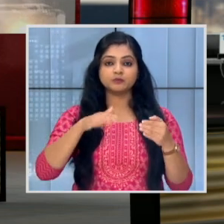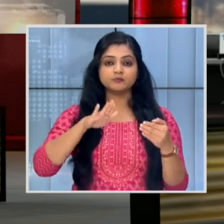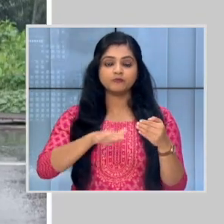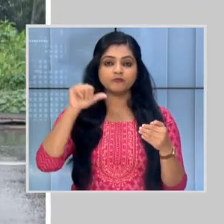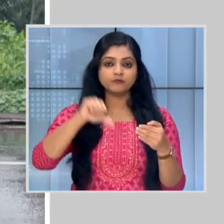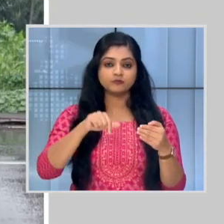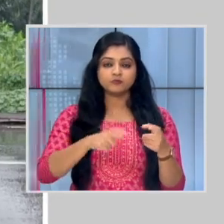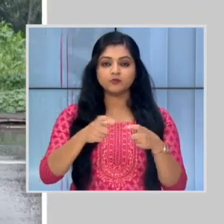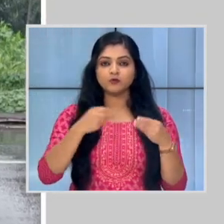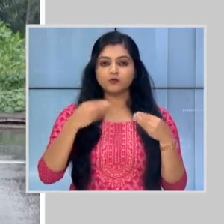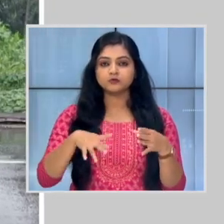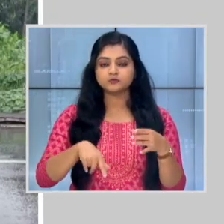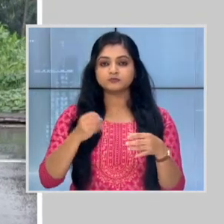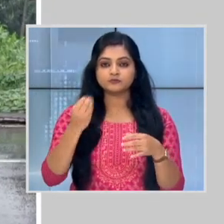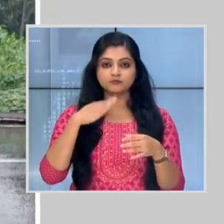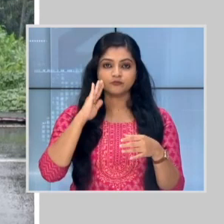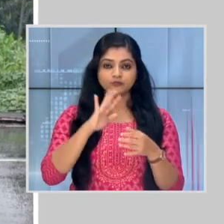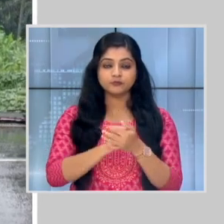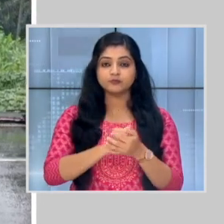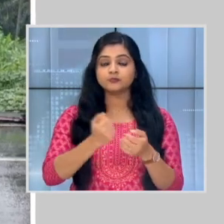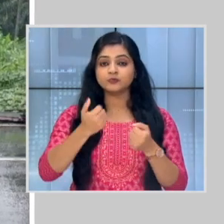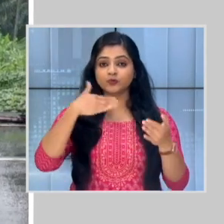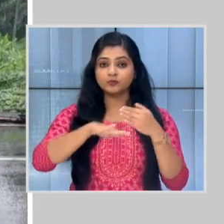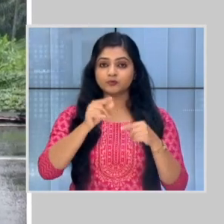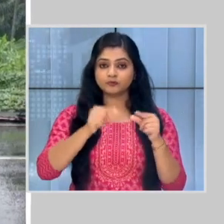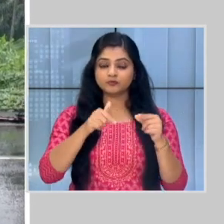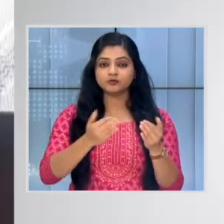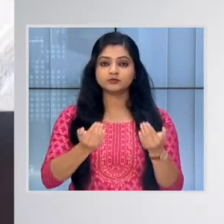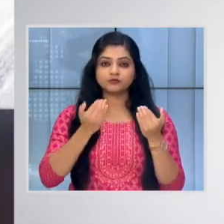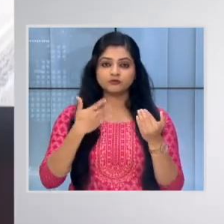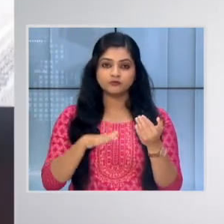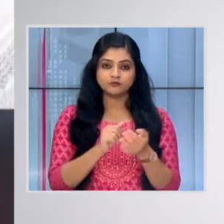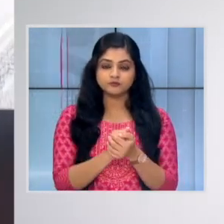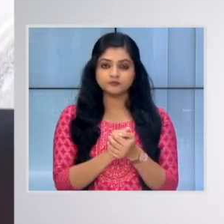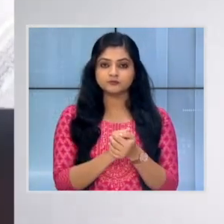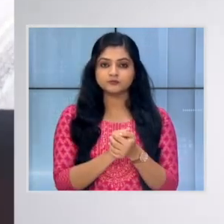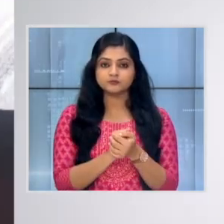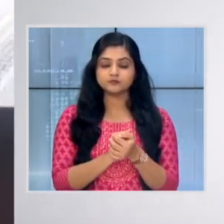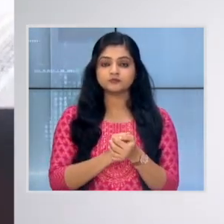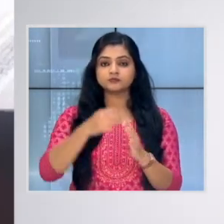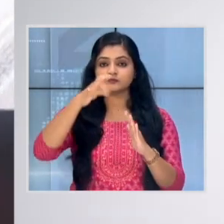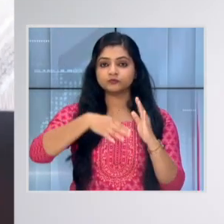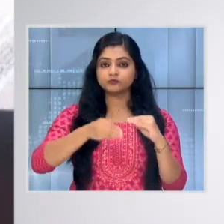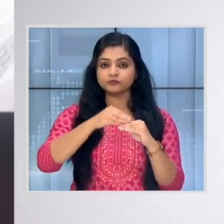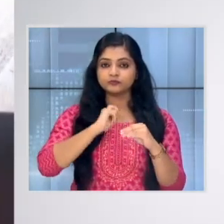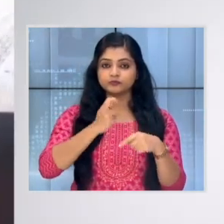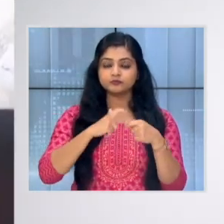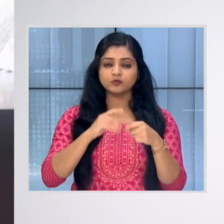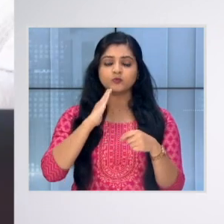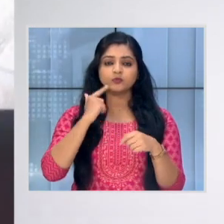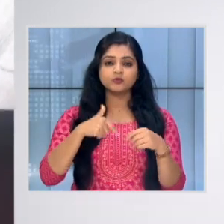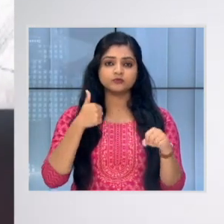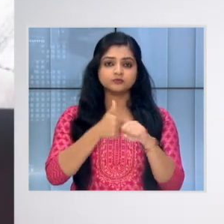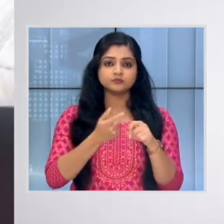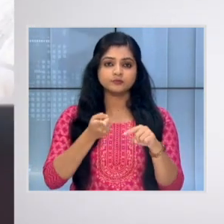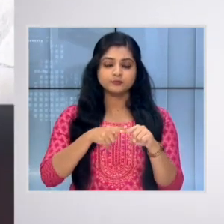നിയന്ത്രണം വിട്ടതെന്നാണ് പ്രാഥമിക നിഗമനം. യാത്രക്കാരൻ നിസ്സാര പരിക്കുകളോടെ രക്ഷപ്പെട്ടു. വിവരങ്ങളുമായി അഭിജിത്ത് ചേരുന്നുണ്ട്. അഭിജിത്ത്, എപ്പോഴായിരുന്നു